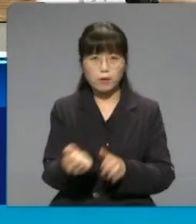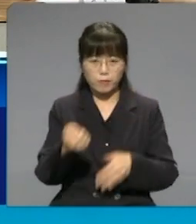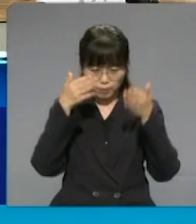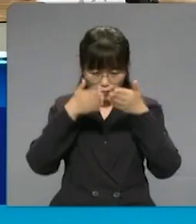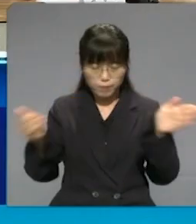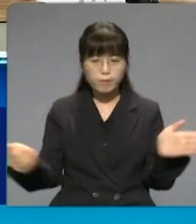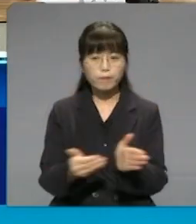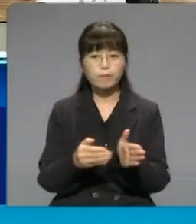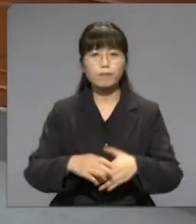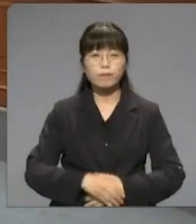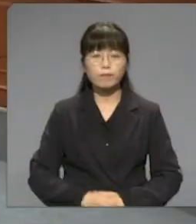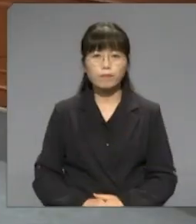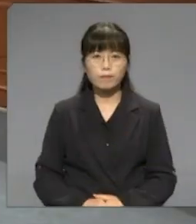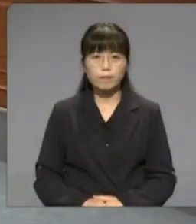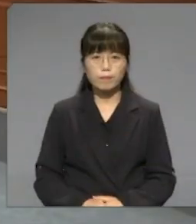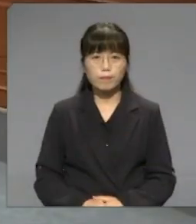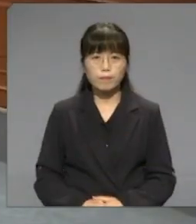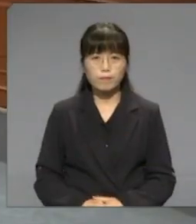기자입니다.